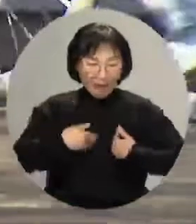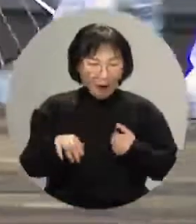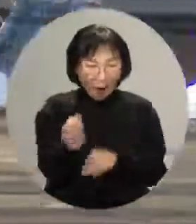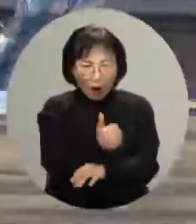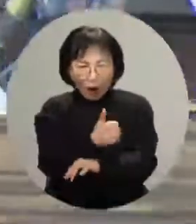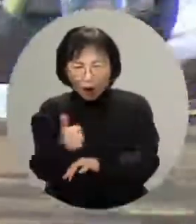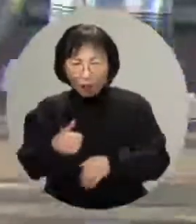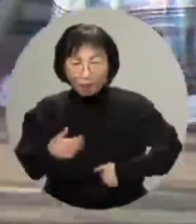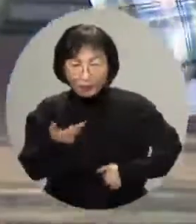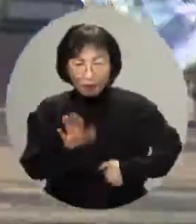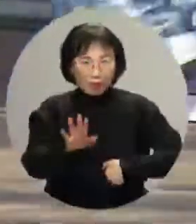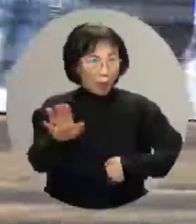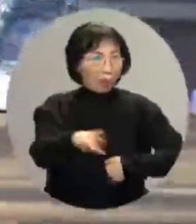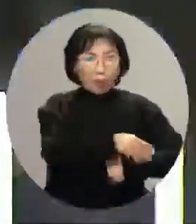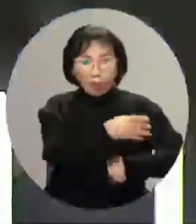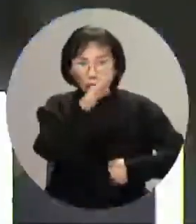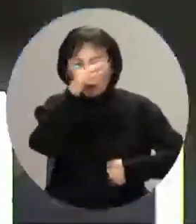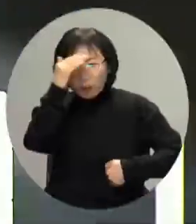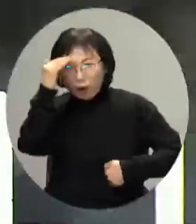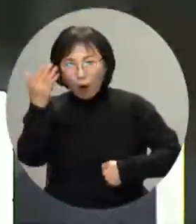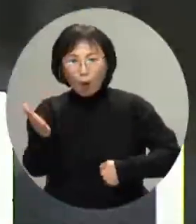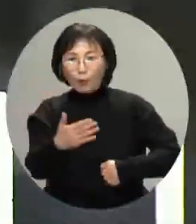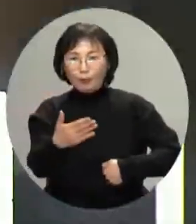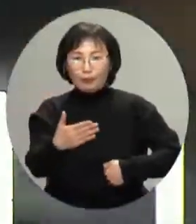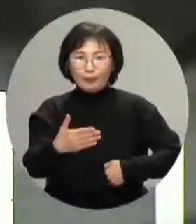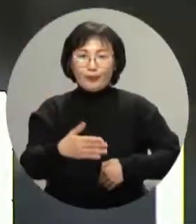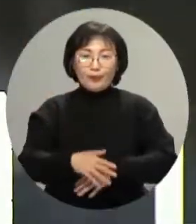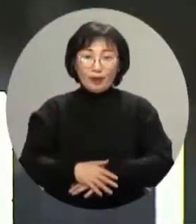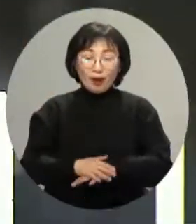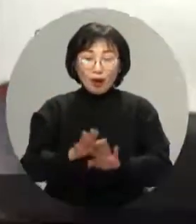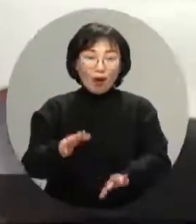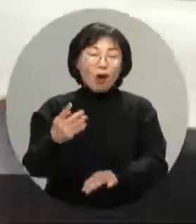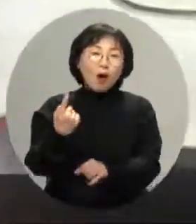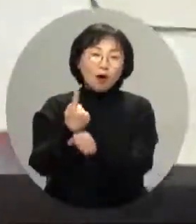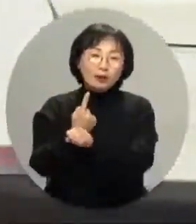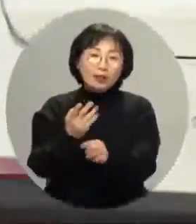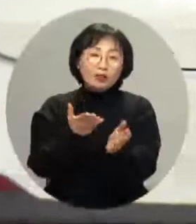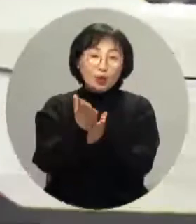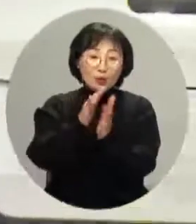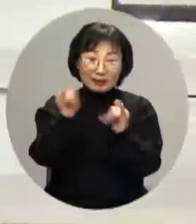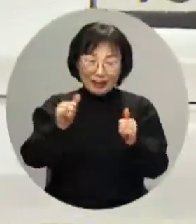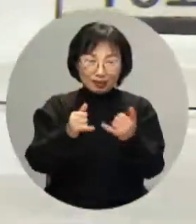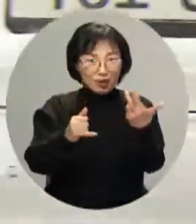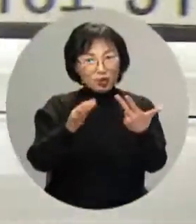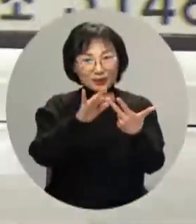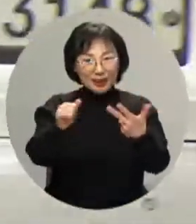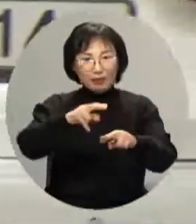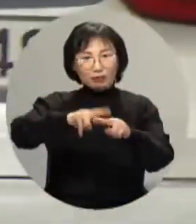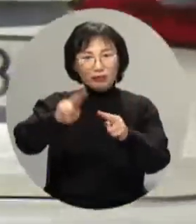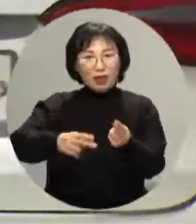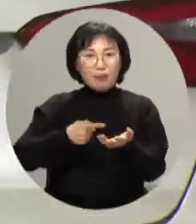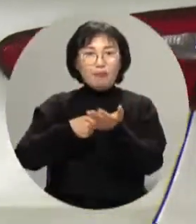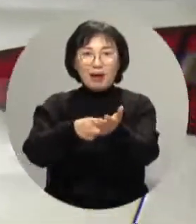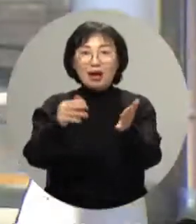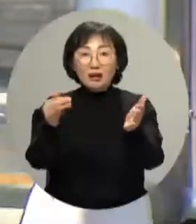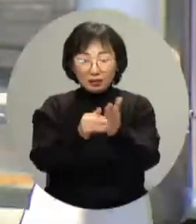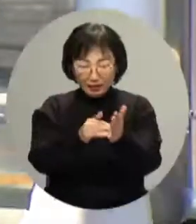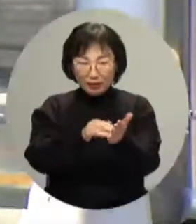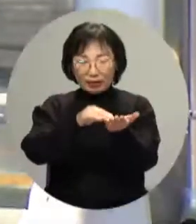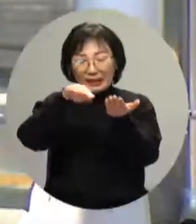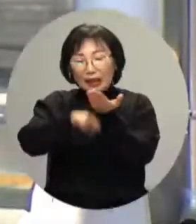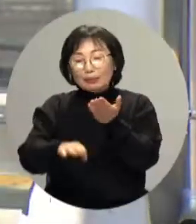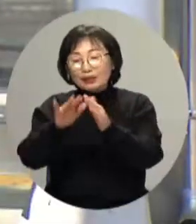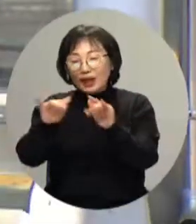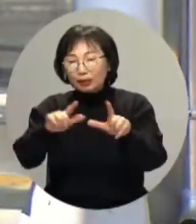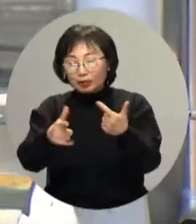하지만 오늘은 일절 눈에 띄지 않습니다 어제 전공이 일곱 명이 사직서를 제출한데 이어 나머지 전공의들도